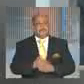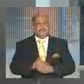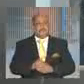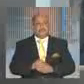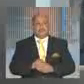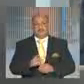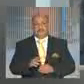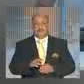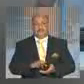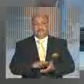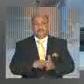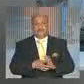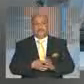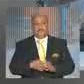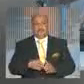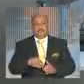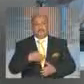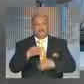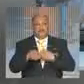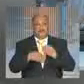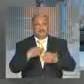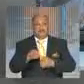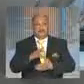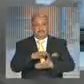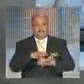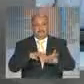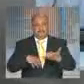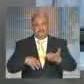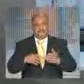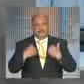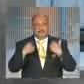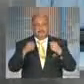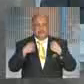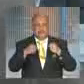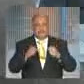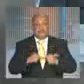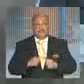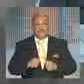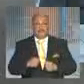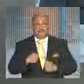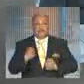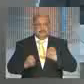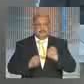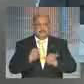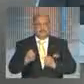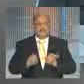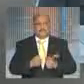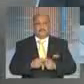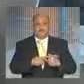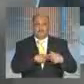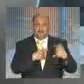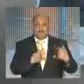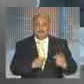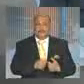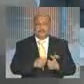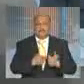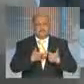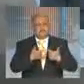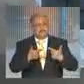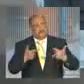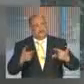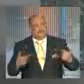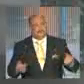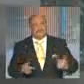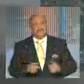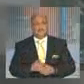بكل هؤلاء. قضايا عدة طرحت في هذه الدورة، لكن معظمها كان كما جاء في إبداعات الشعراء